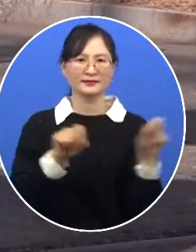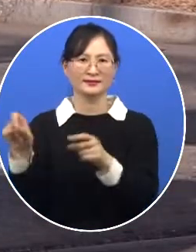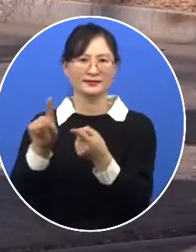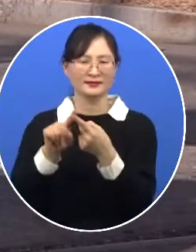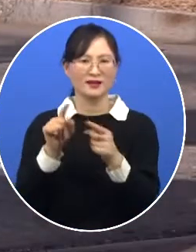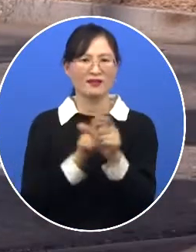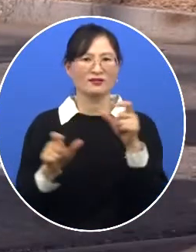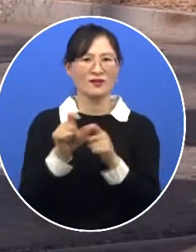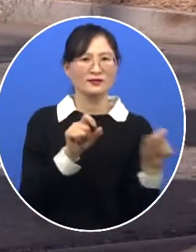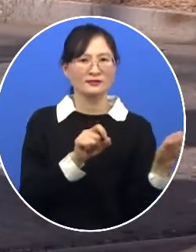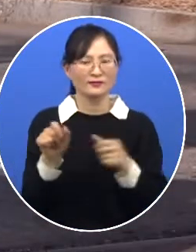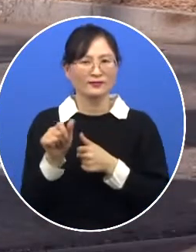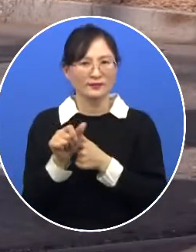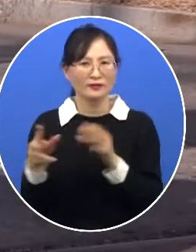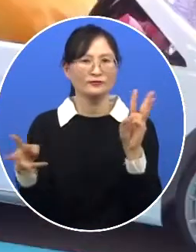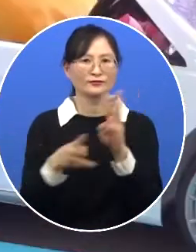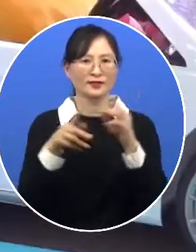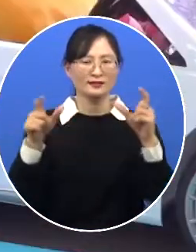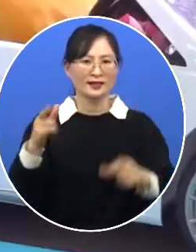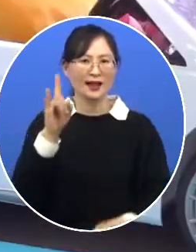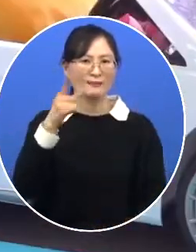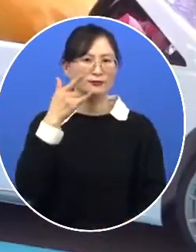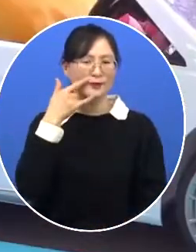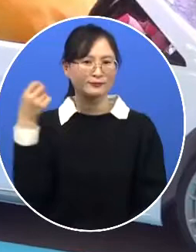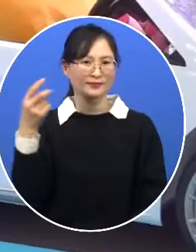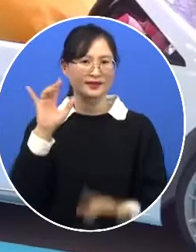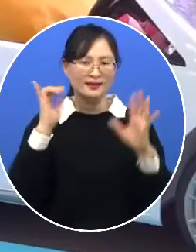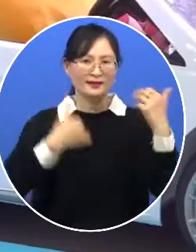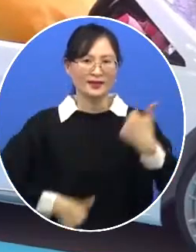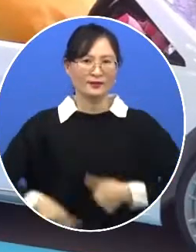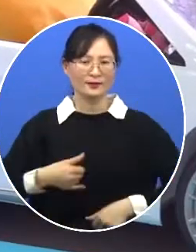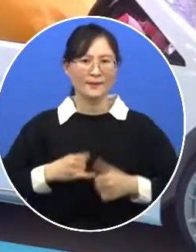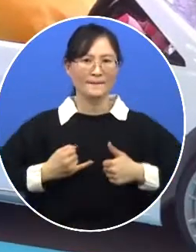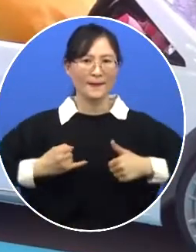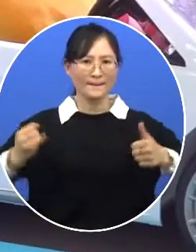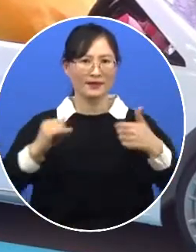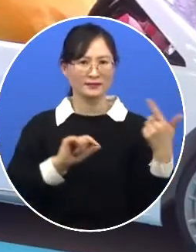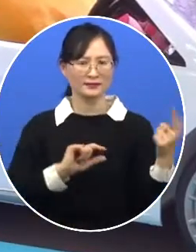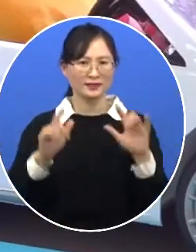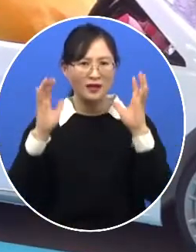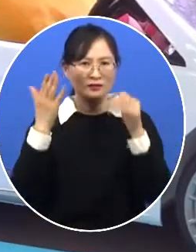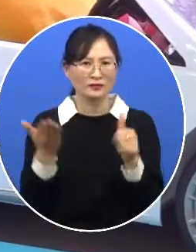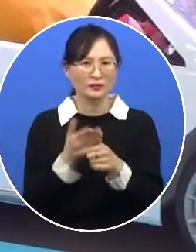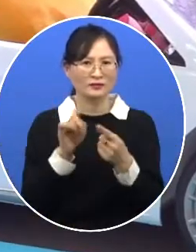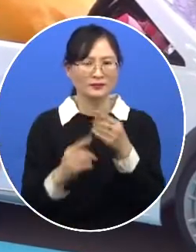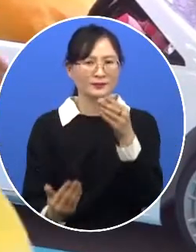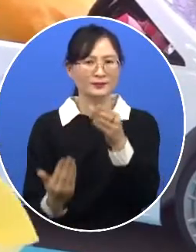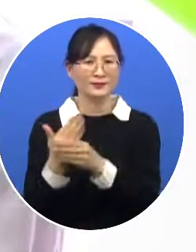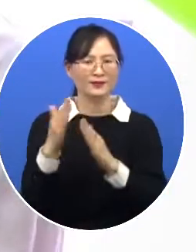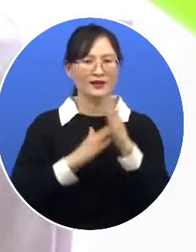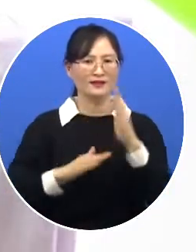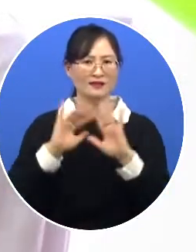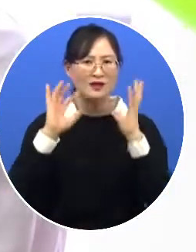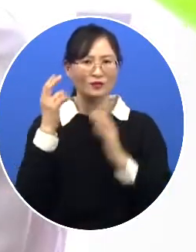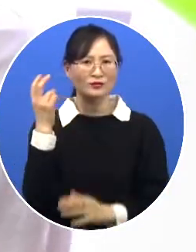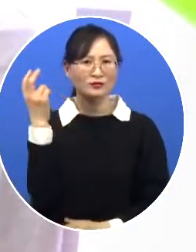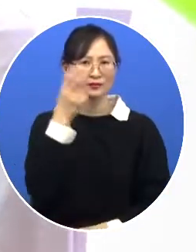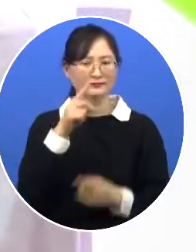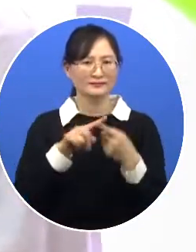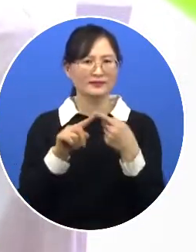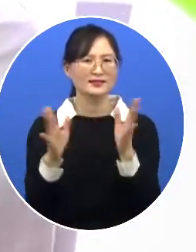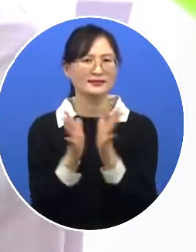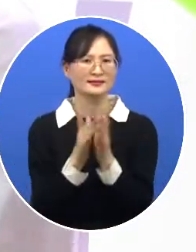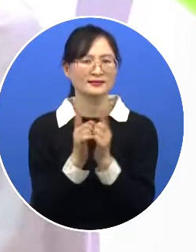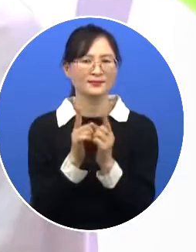3월 23일로 한 차례 더 연기함에 따라 중랑구는 한부모 및 다자녀, 맞벌이 등으로 양육 공백이